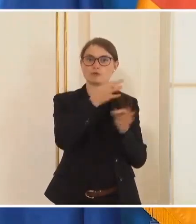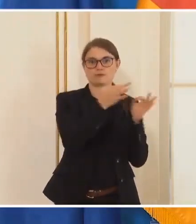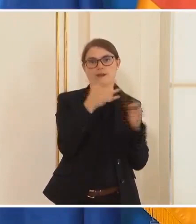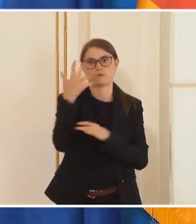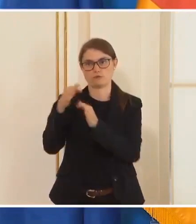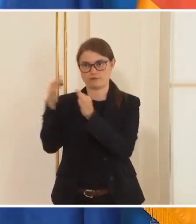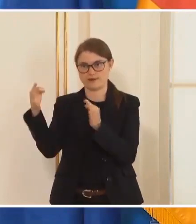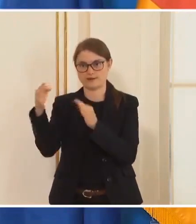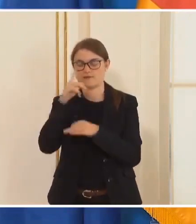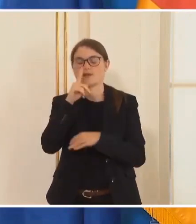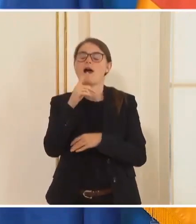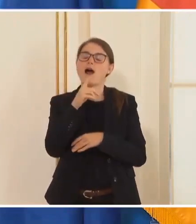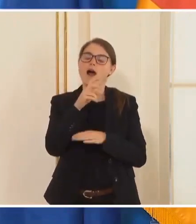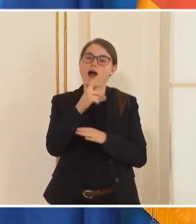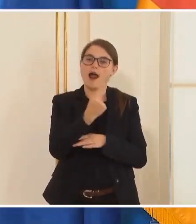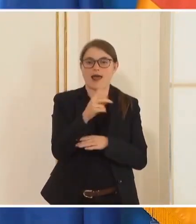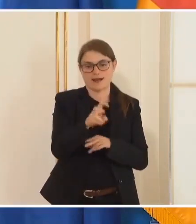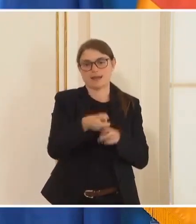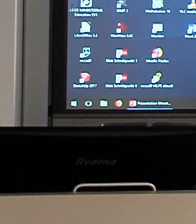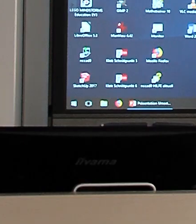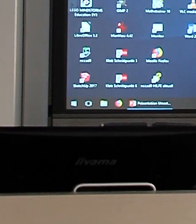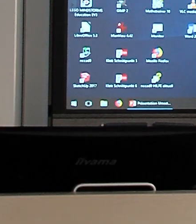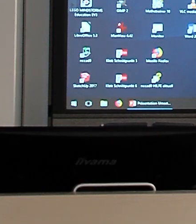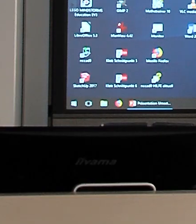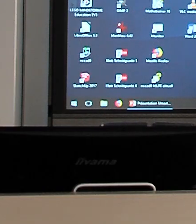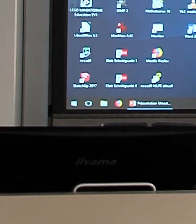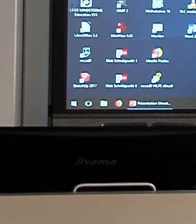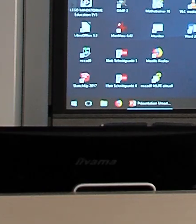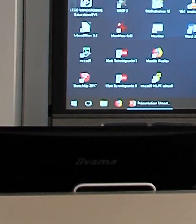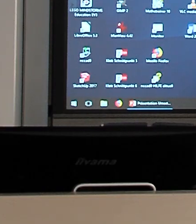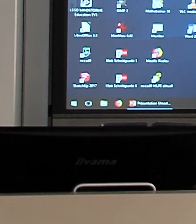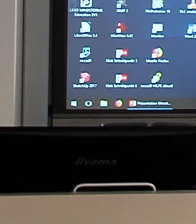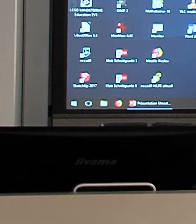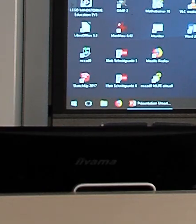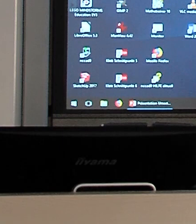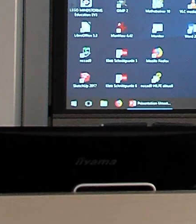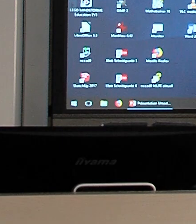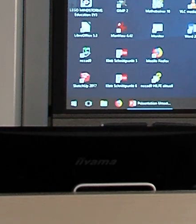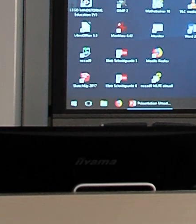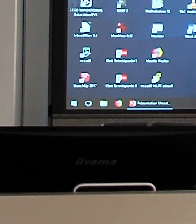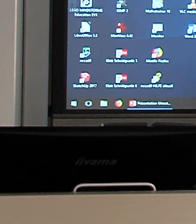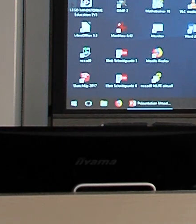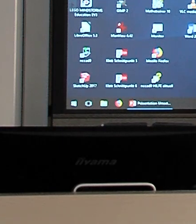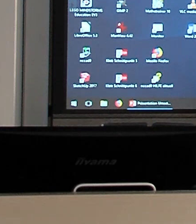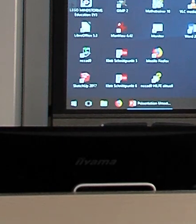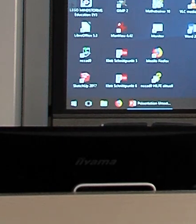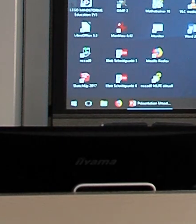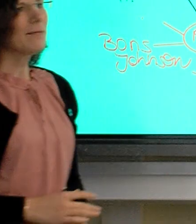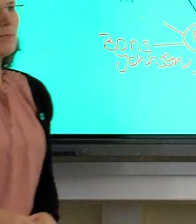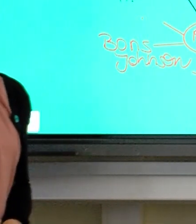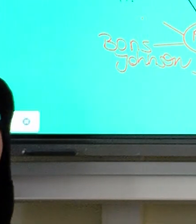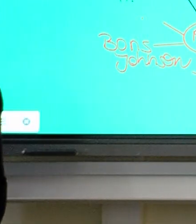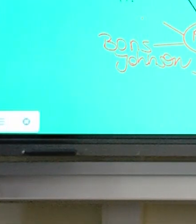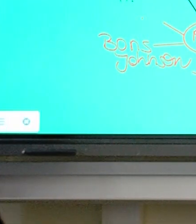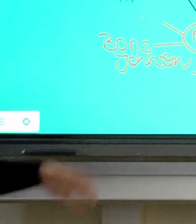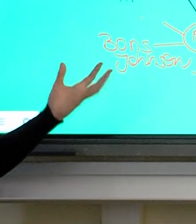Alleinerziehende zehn Tage mehr. Außerdem hat der Bund entschieden, den digitalen Schulbetrieb besser auszustatten,